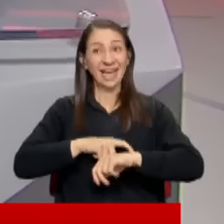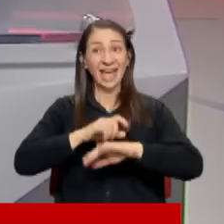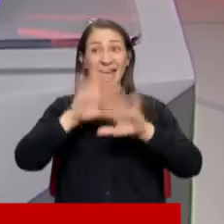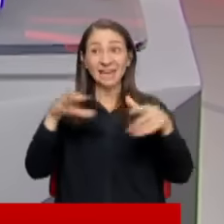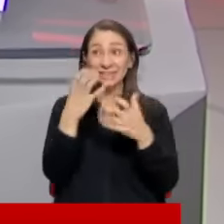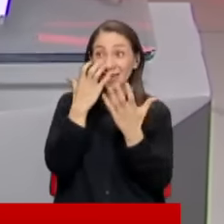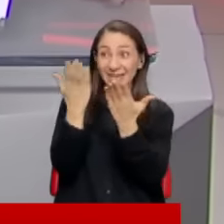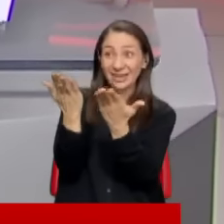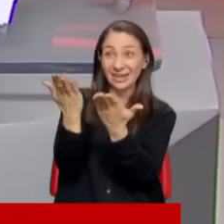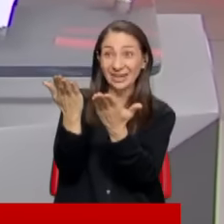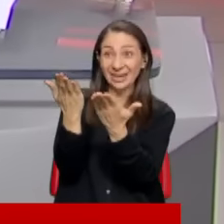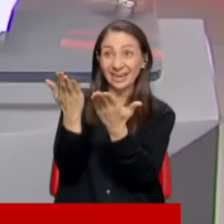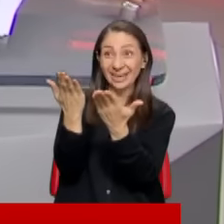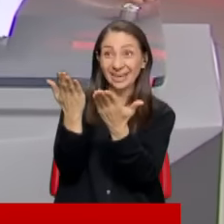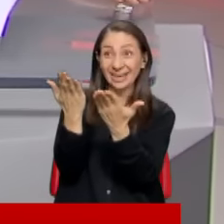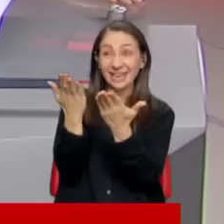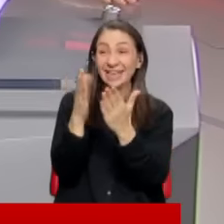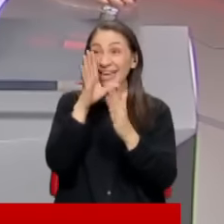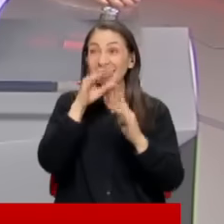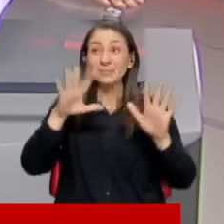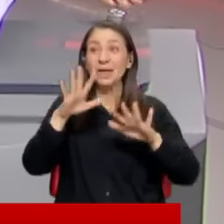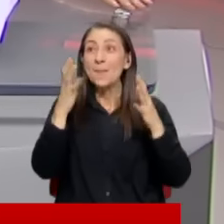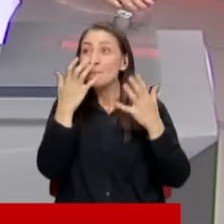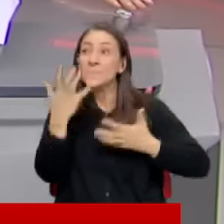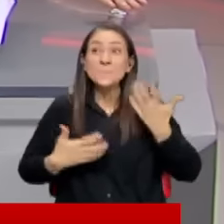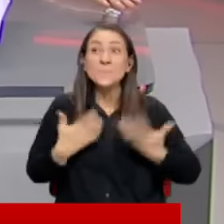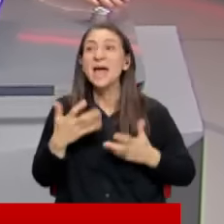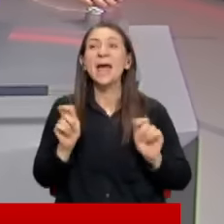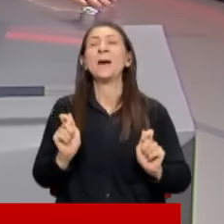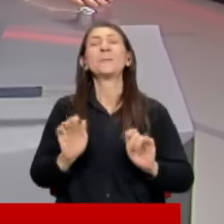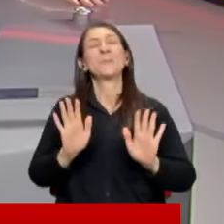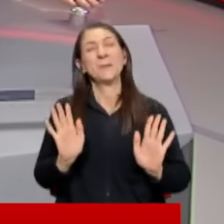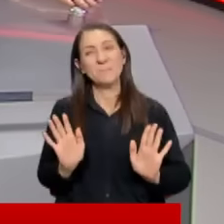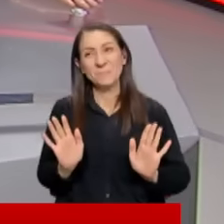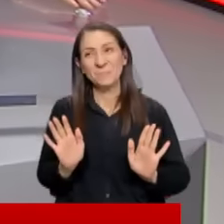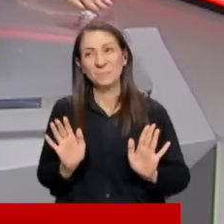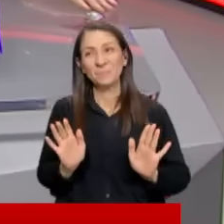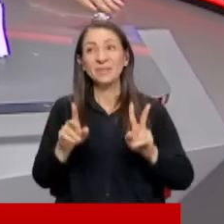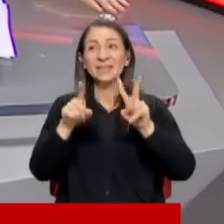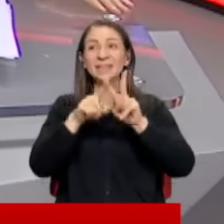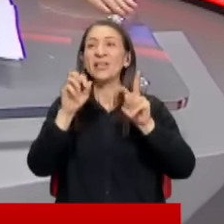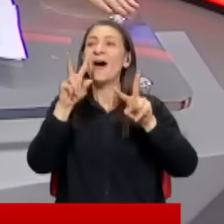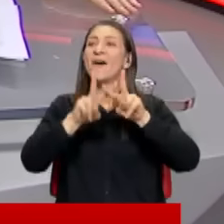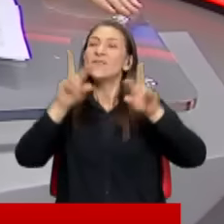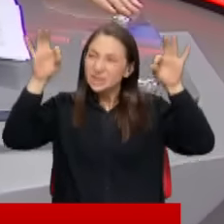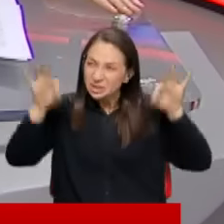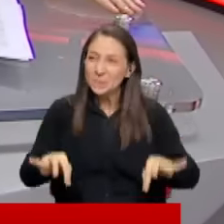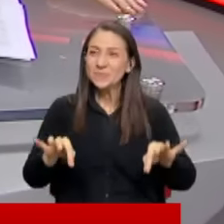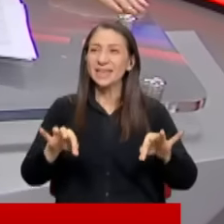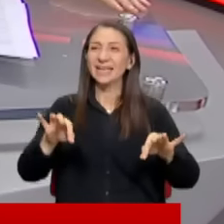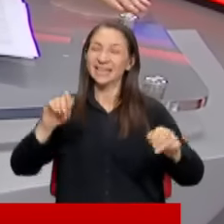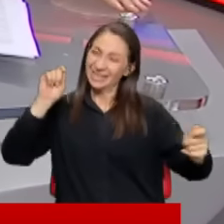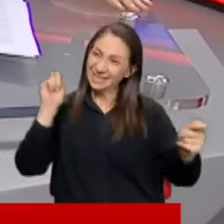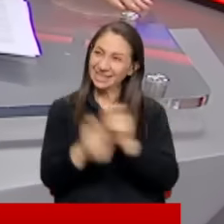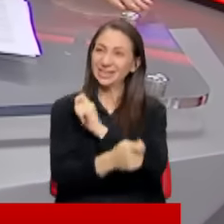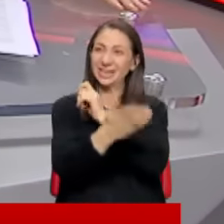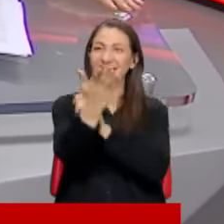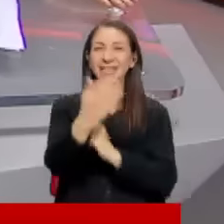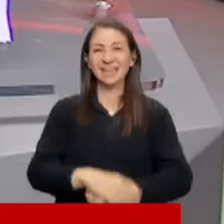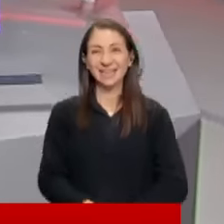Herkes bekliyor. Herkes bekliyor. Daha kimseyi daha fazla bekletmeyelim. Now şimdi değiştirebiliriz